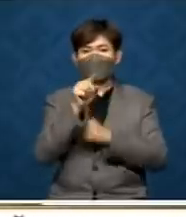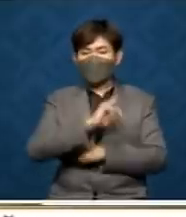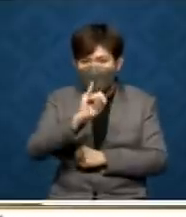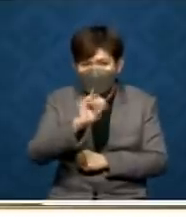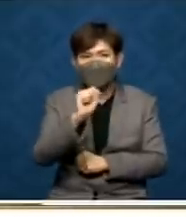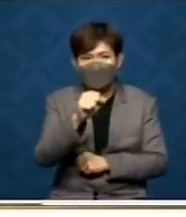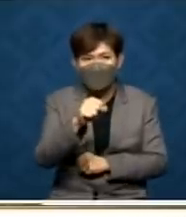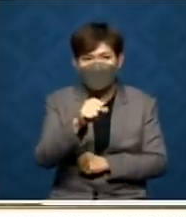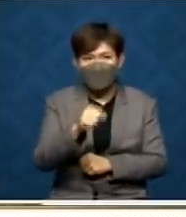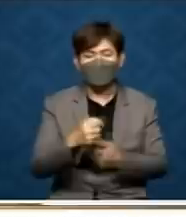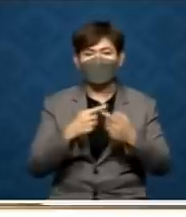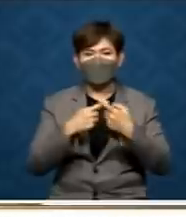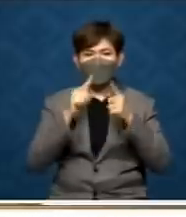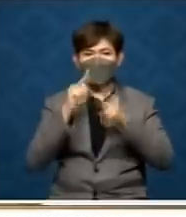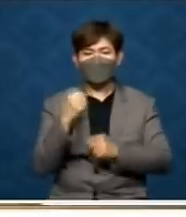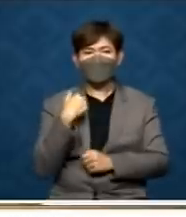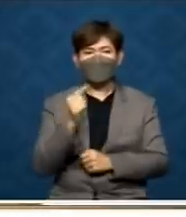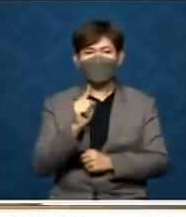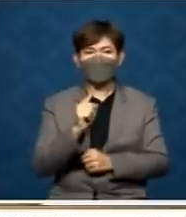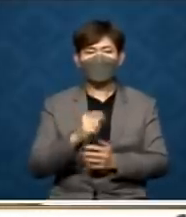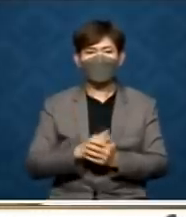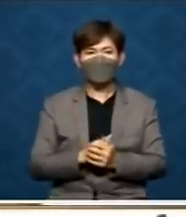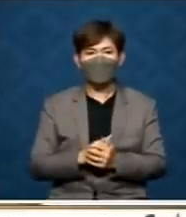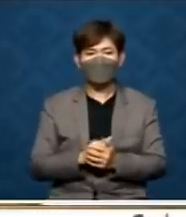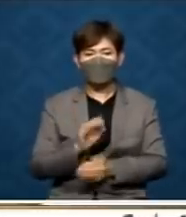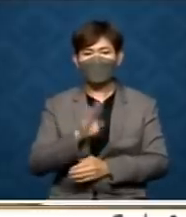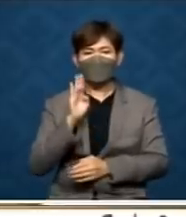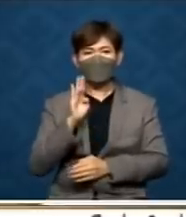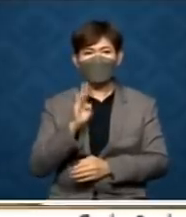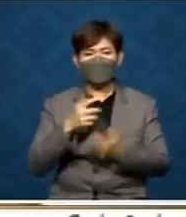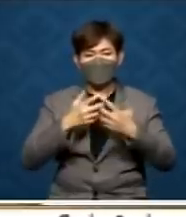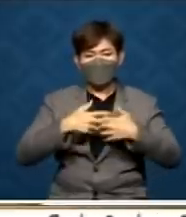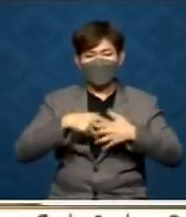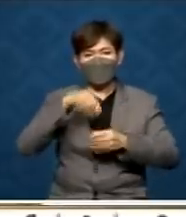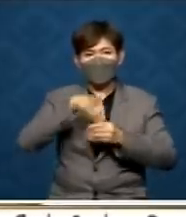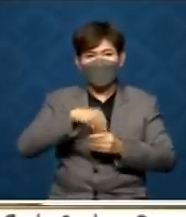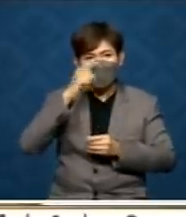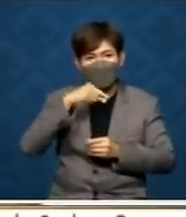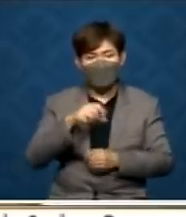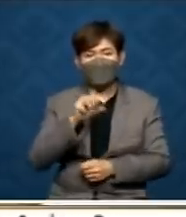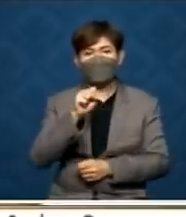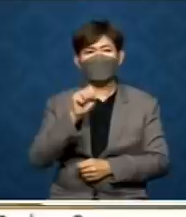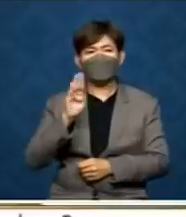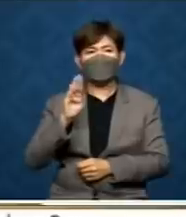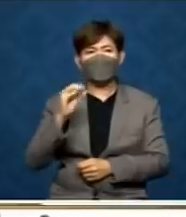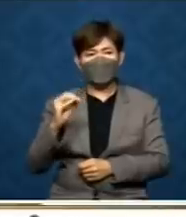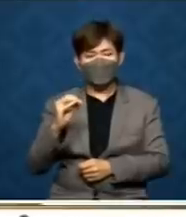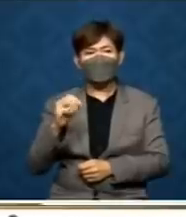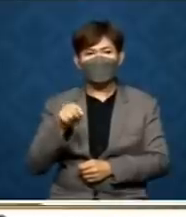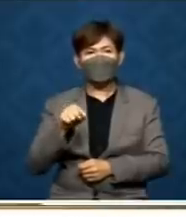เลยแล้วยิ่งอะไรครับยิ่งบริษัทผลิตอยู่ในไทยด้วยเสียไมโอชายเนี่ยอยู่ในไทย